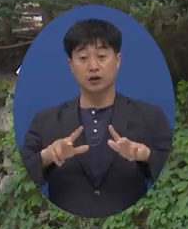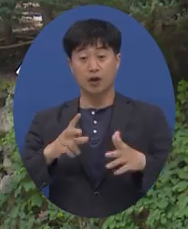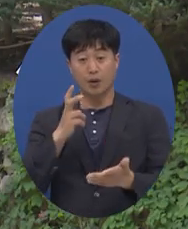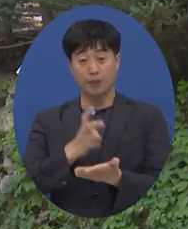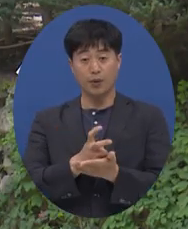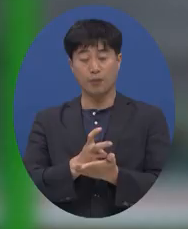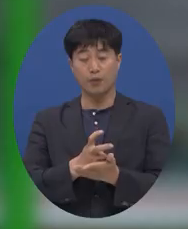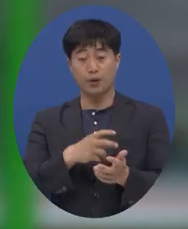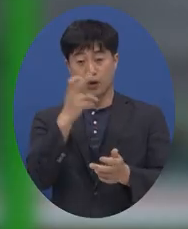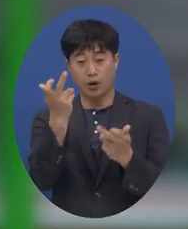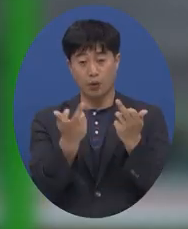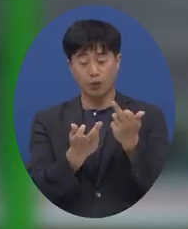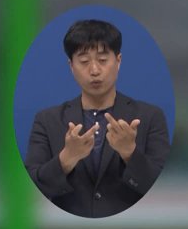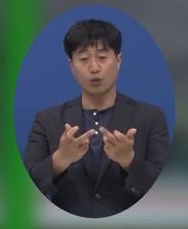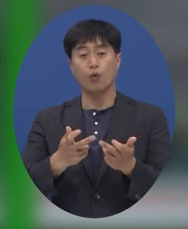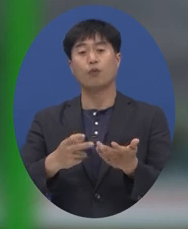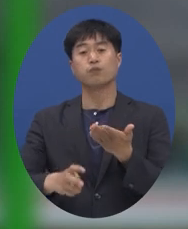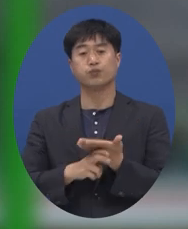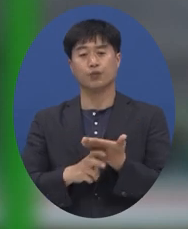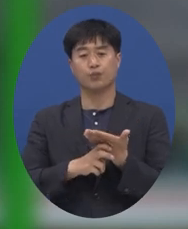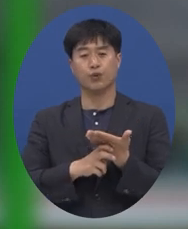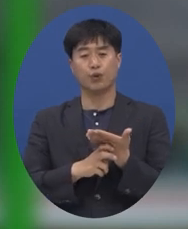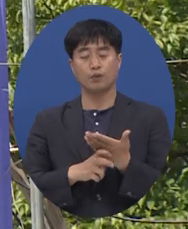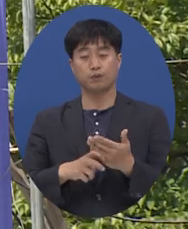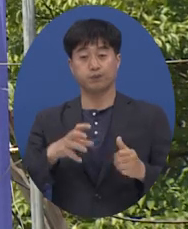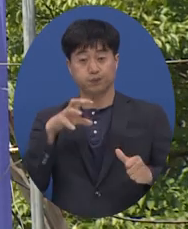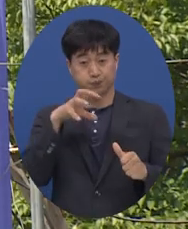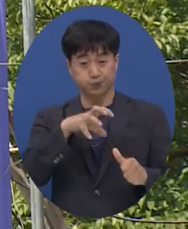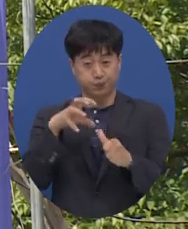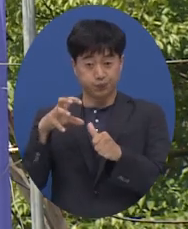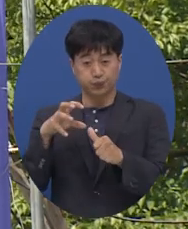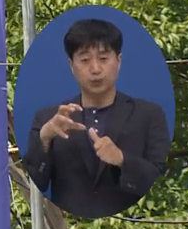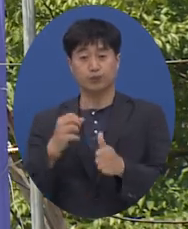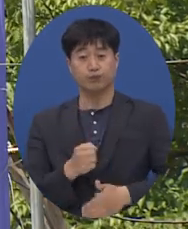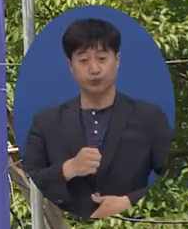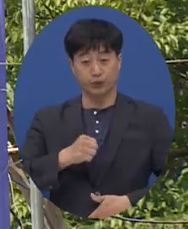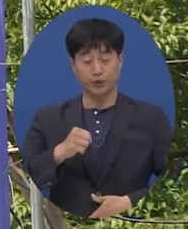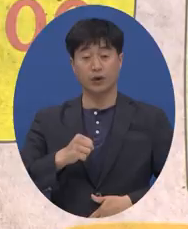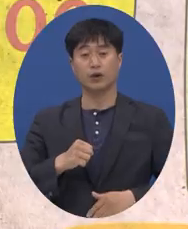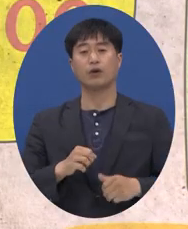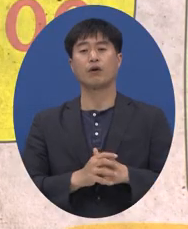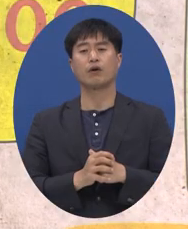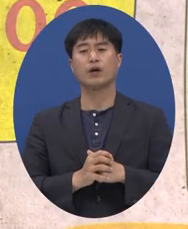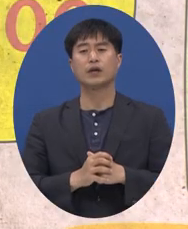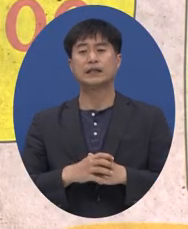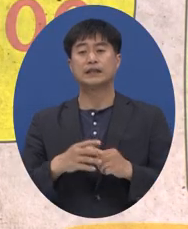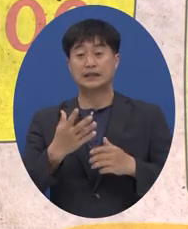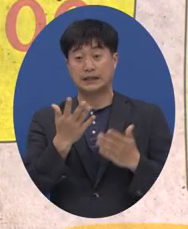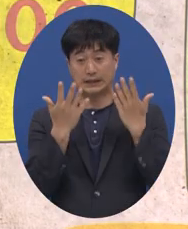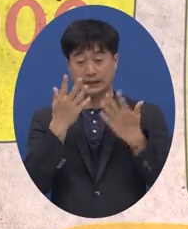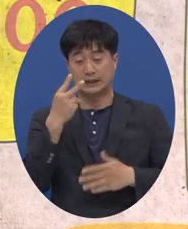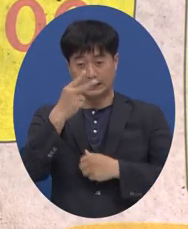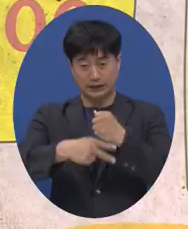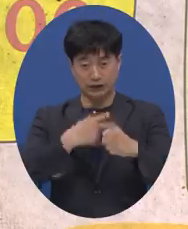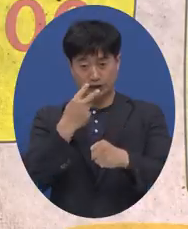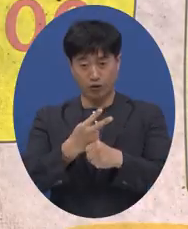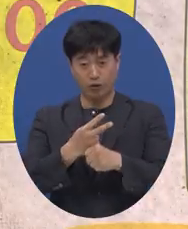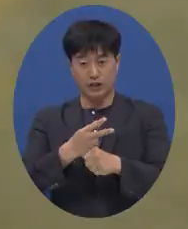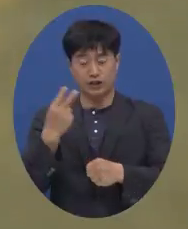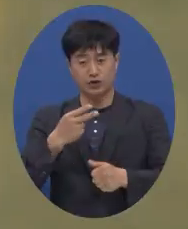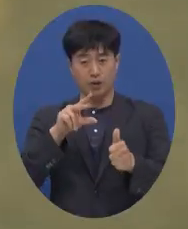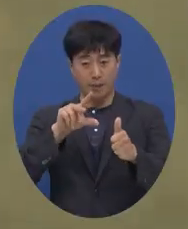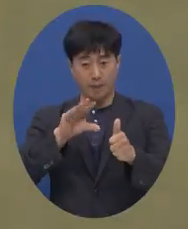하천법은 계곡 불법 무단 점용 등 위반 행위에 대해 징역 2년 또는 2천만 원 이하의 벌금형에 처하도록 규정하고